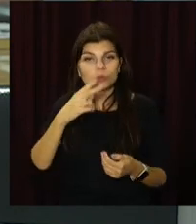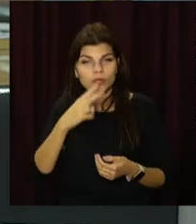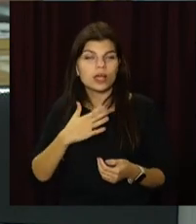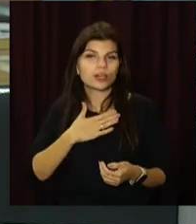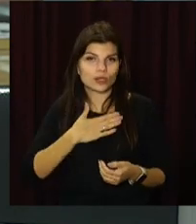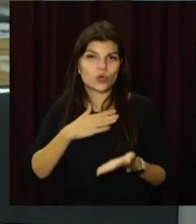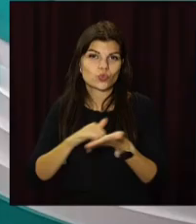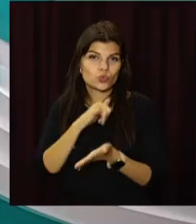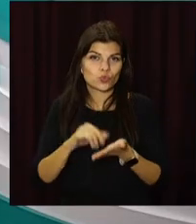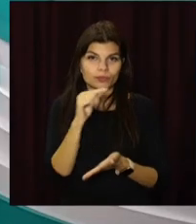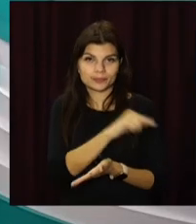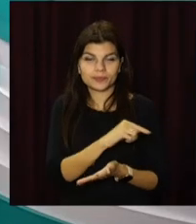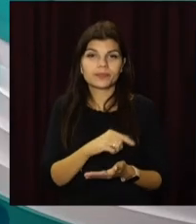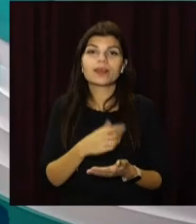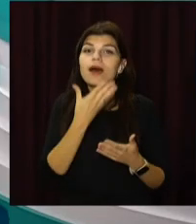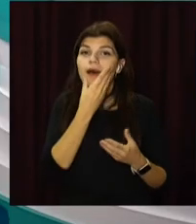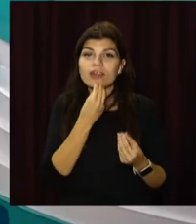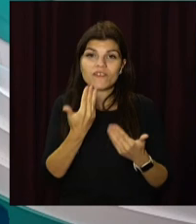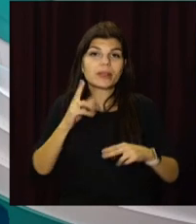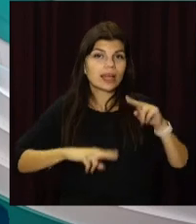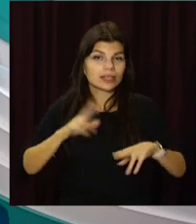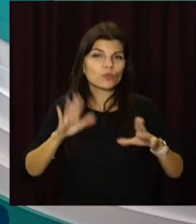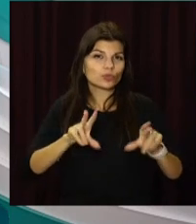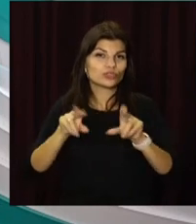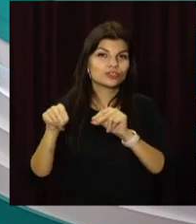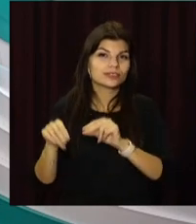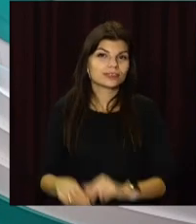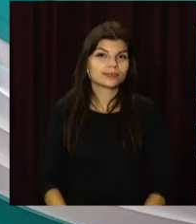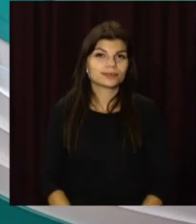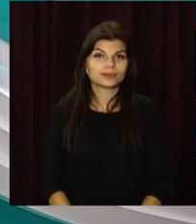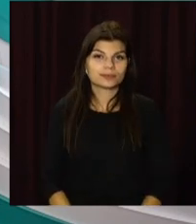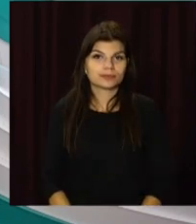Сюжети переглядайте на нашому YouTube-каналі. Гарного настрою та нехай щастить!